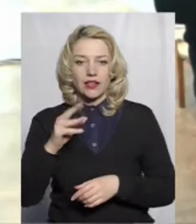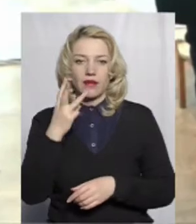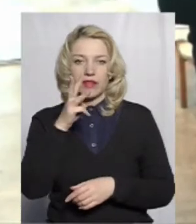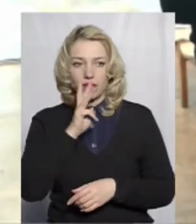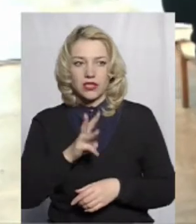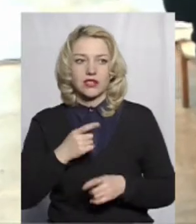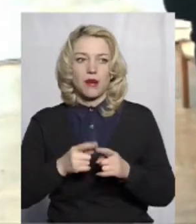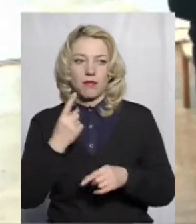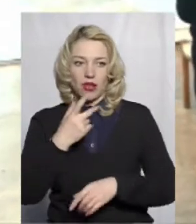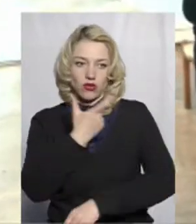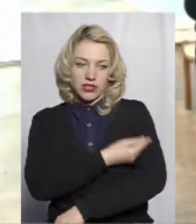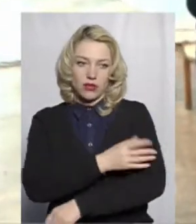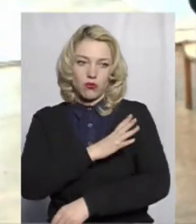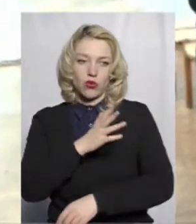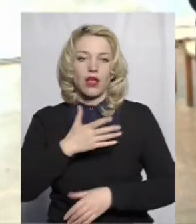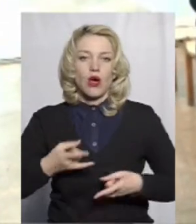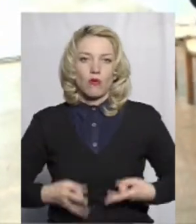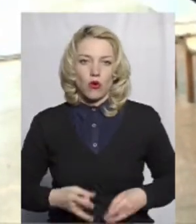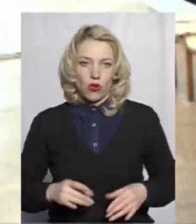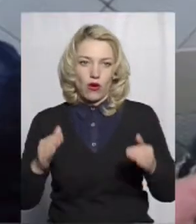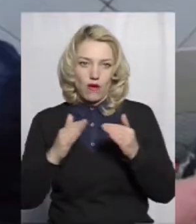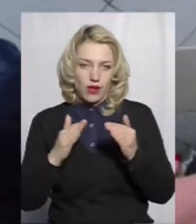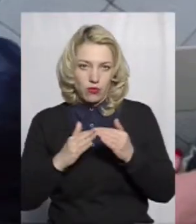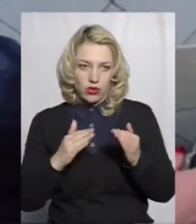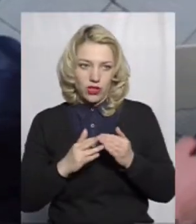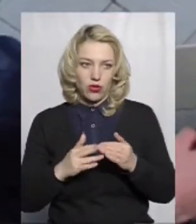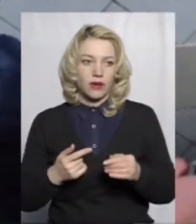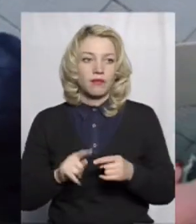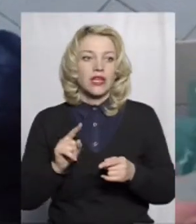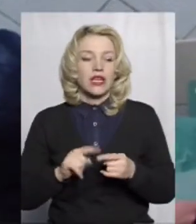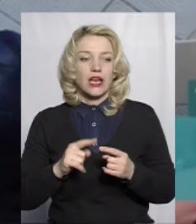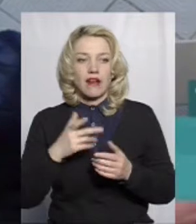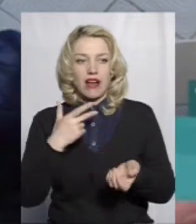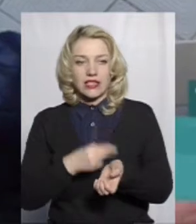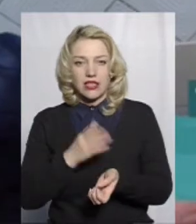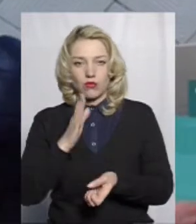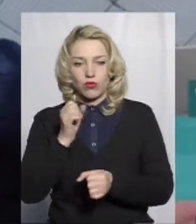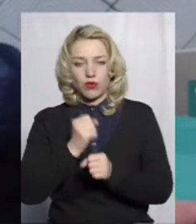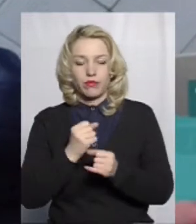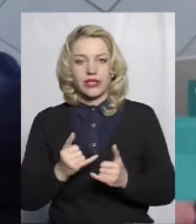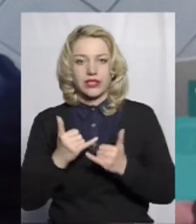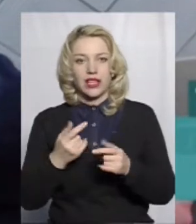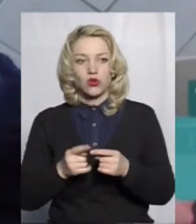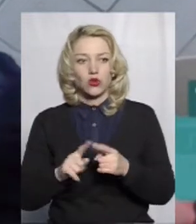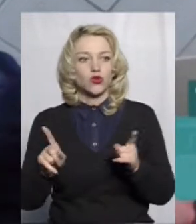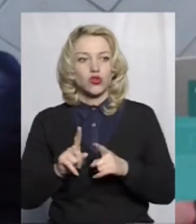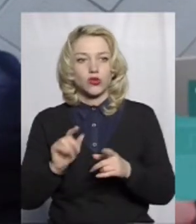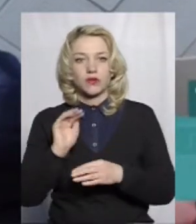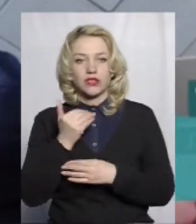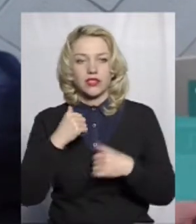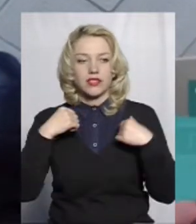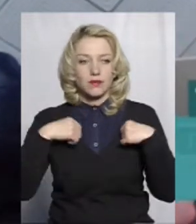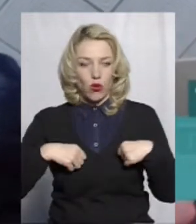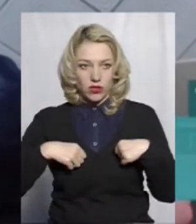у пологовому будинку, розповідає його бабуся Людмила Гоцюр. Вакцинацію дитини будемо робити для того, щоб дитина